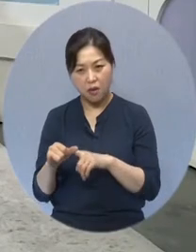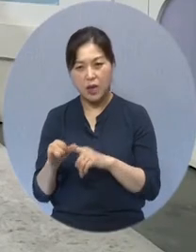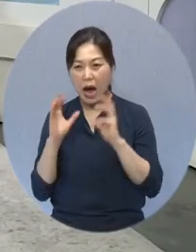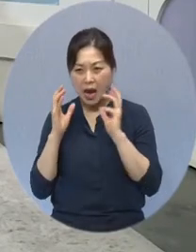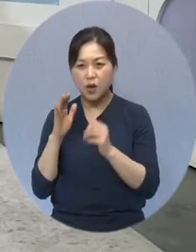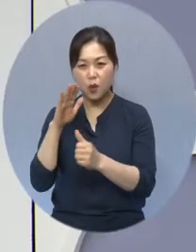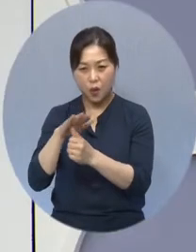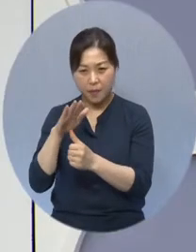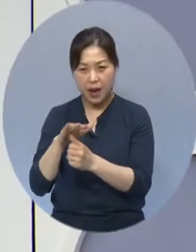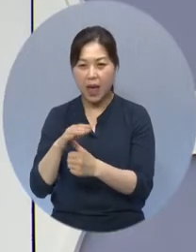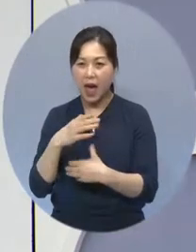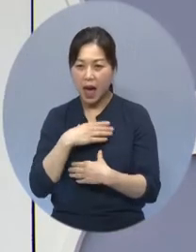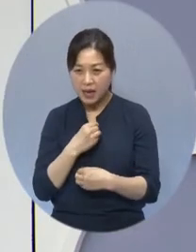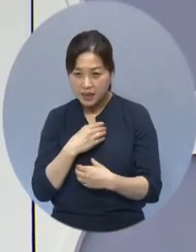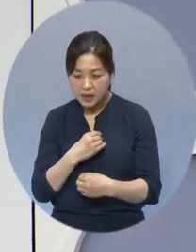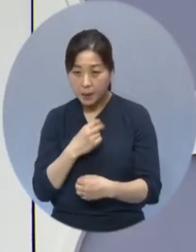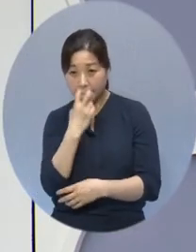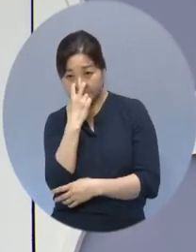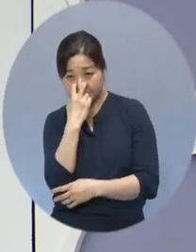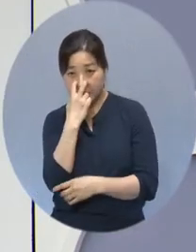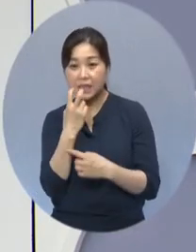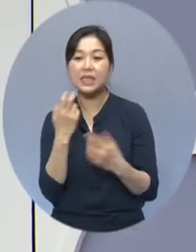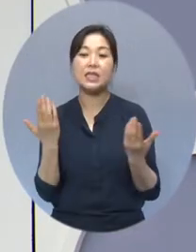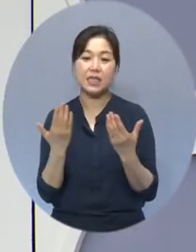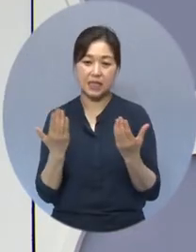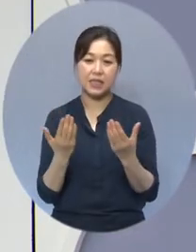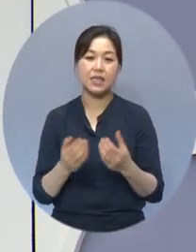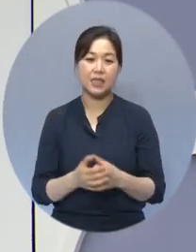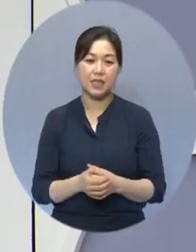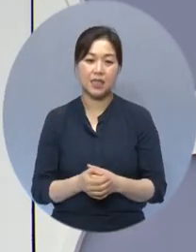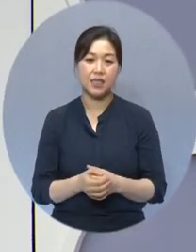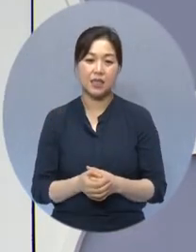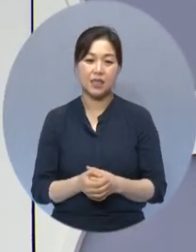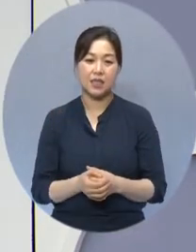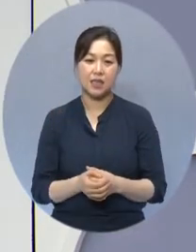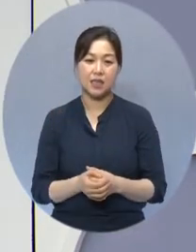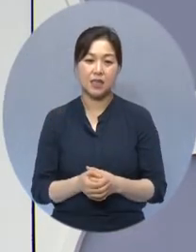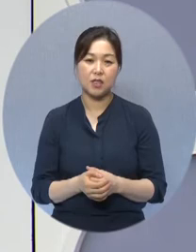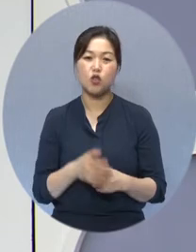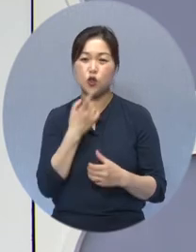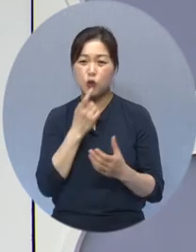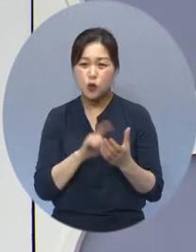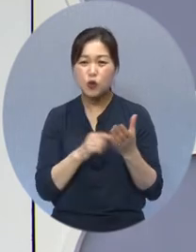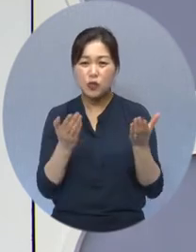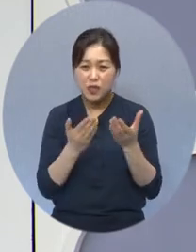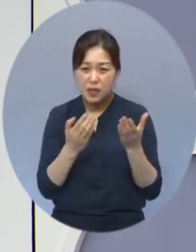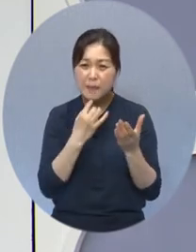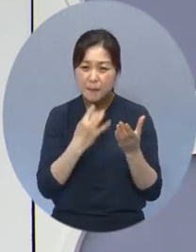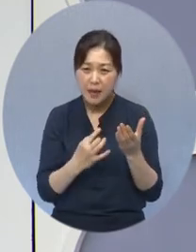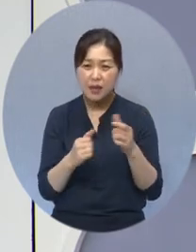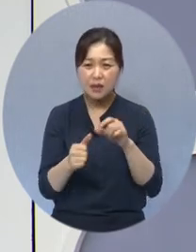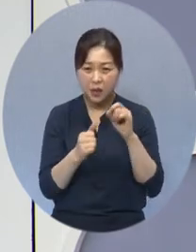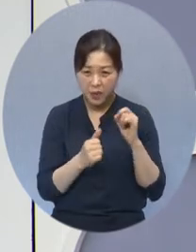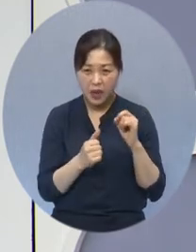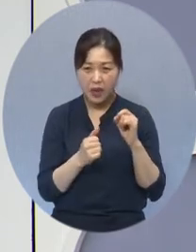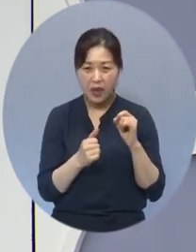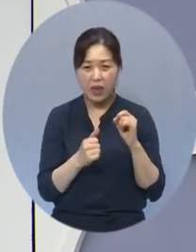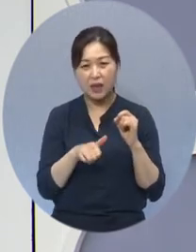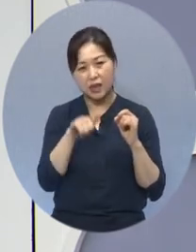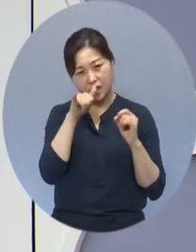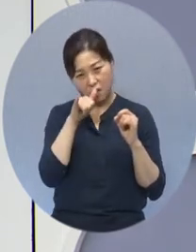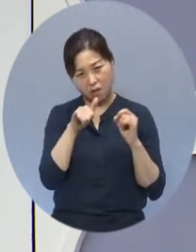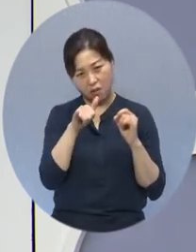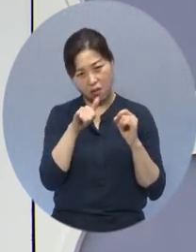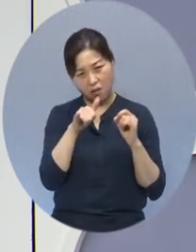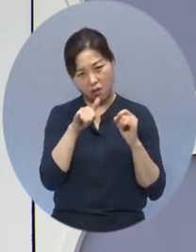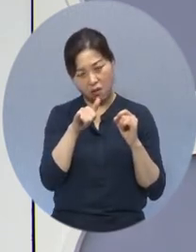문제 이런 것들을 그냥 이렇게 손쉽게 할 수 있는 일들을 선택해서 하는데 저희는 조금